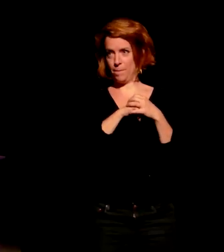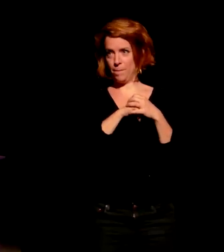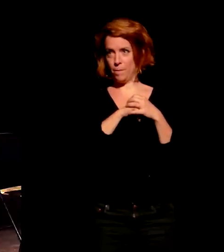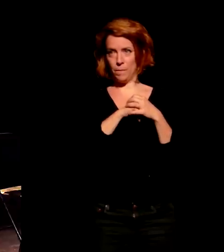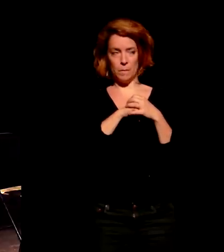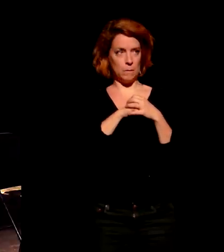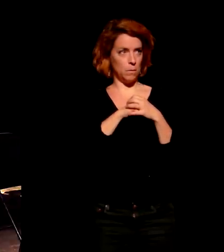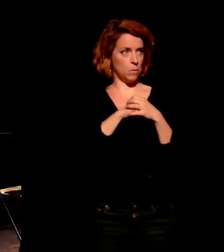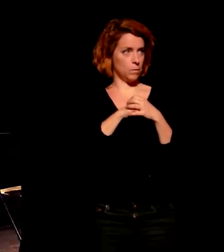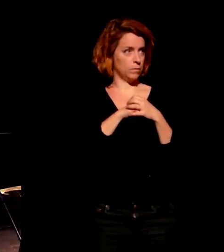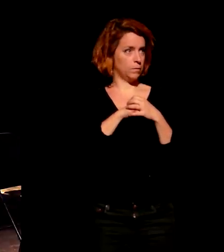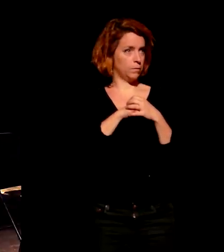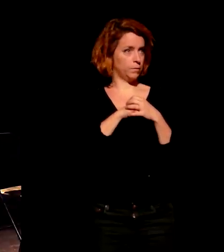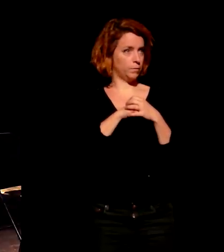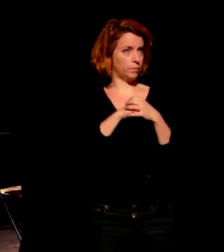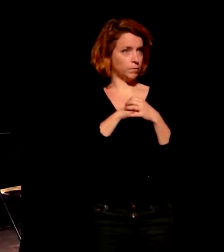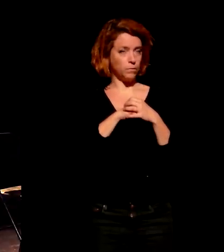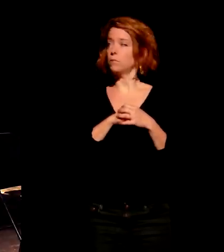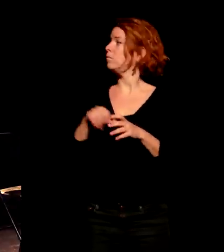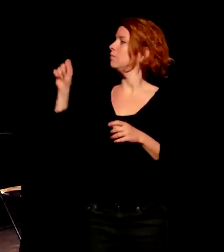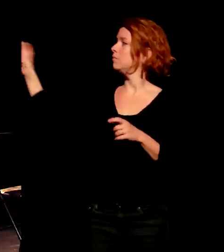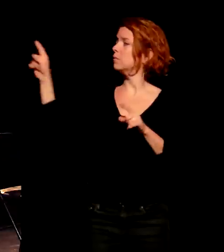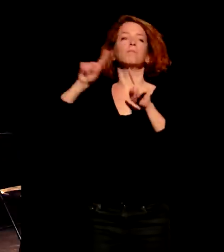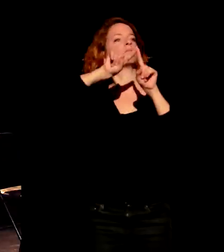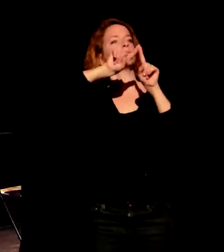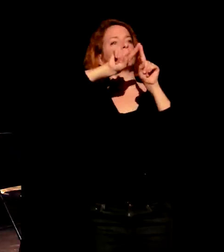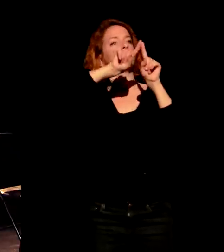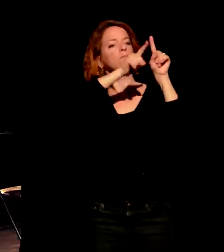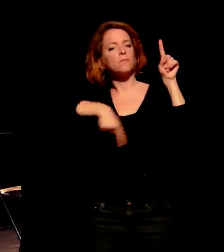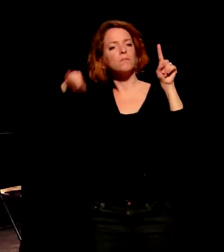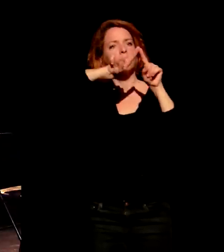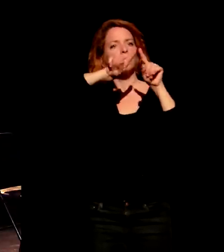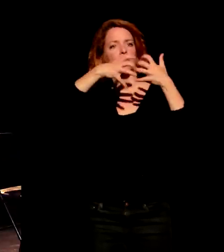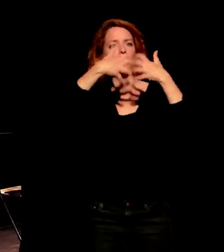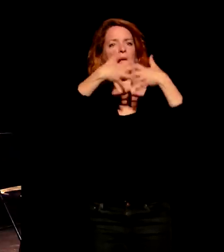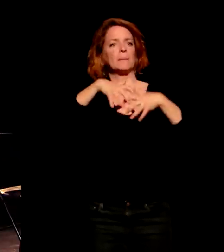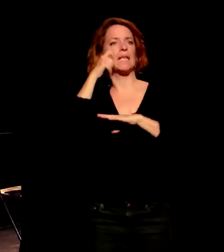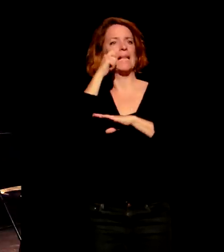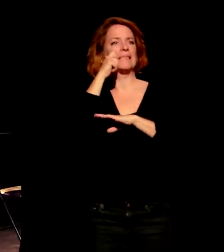je pense qu'un des acteurs importants de la construction de cette mécanique raciste, ce sont les médias.